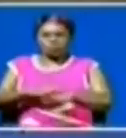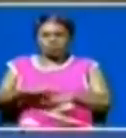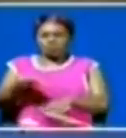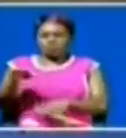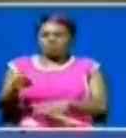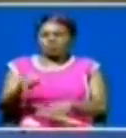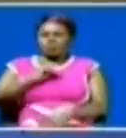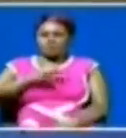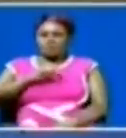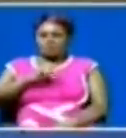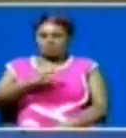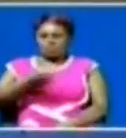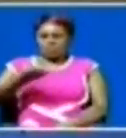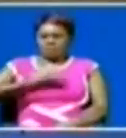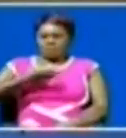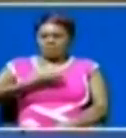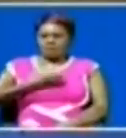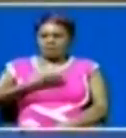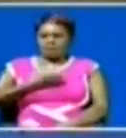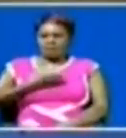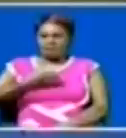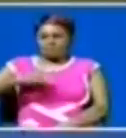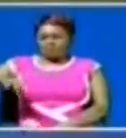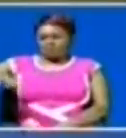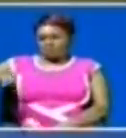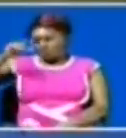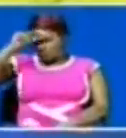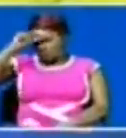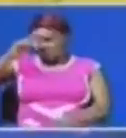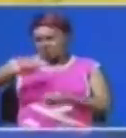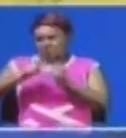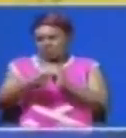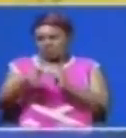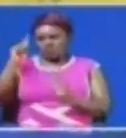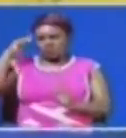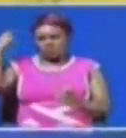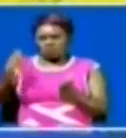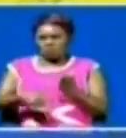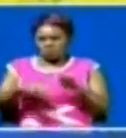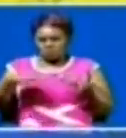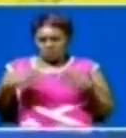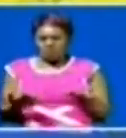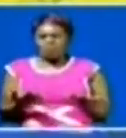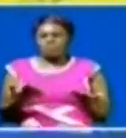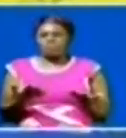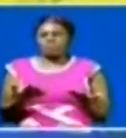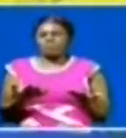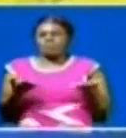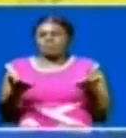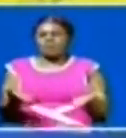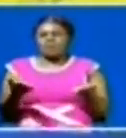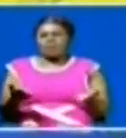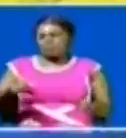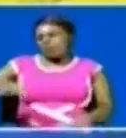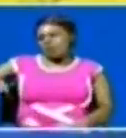katika manispaa, umekuwa meya, na sasa serikali zimebadilika. Mtazamo wako vile vile kuhusiana na sasa usimamizi